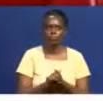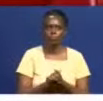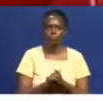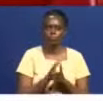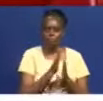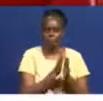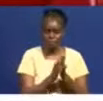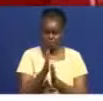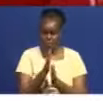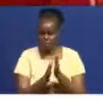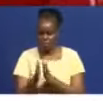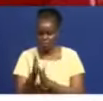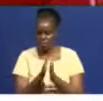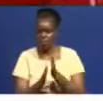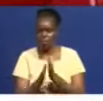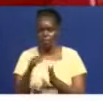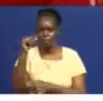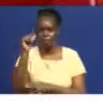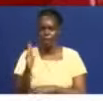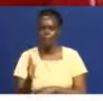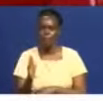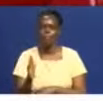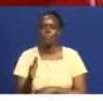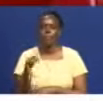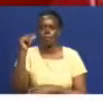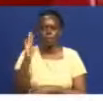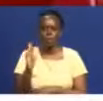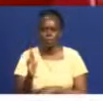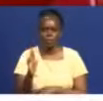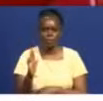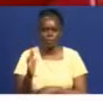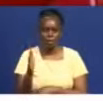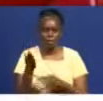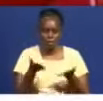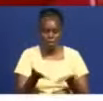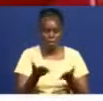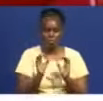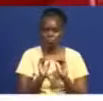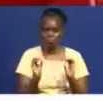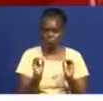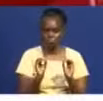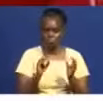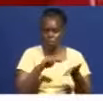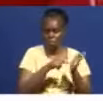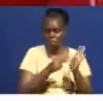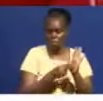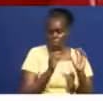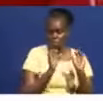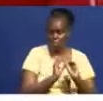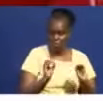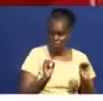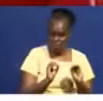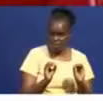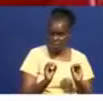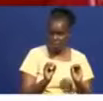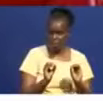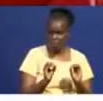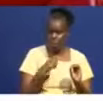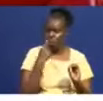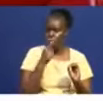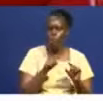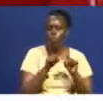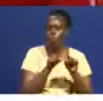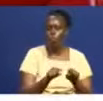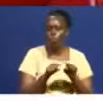baadhi ya mipango ambayo ilikuwa imepangwa na magavana hawa. Magavana hawa leo hawako, miradi haikufanyika. Je, lawama hili